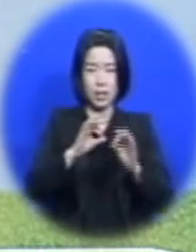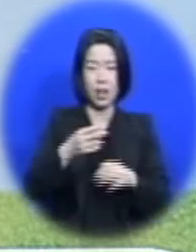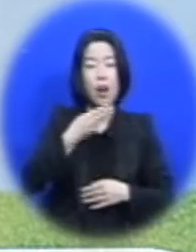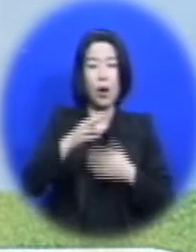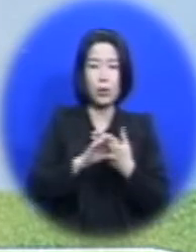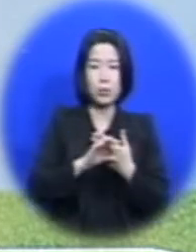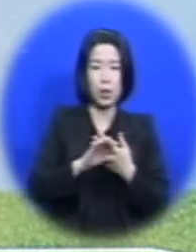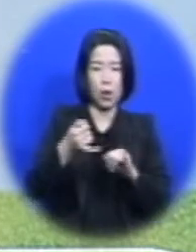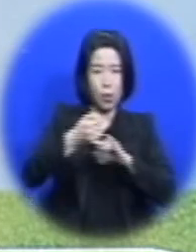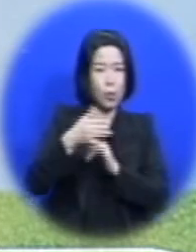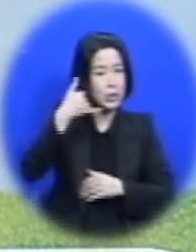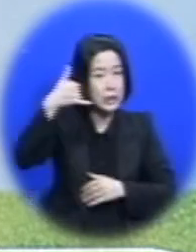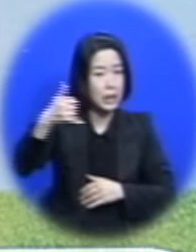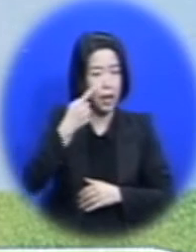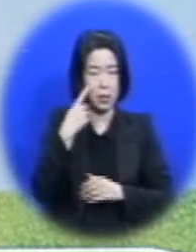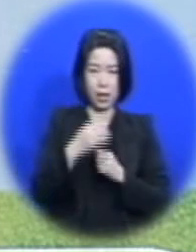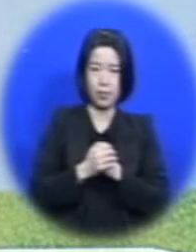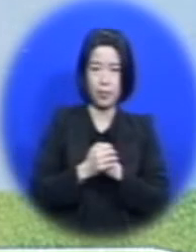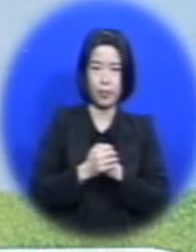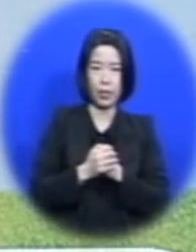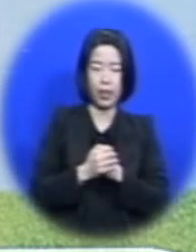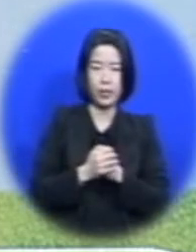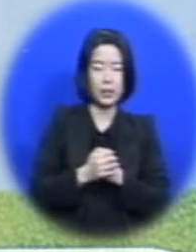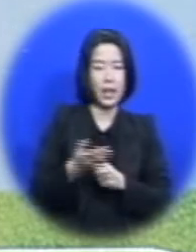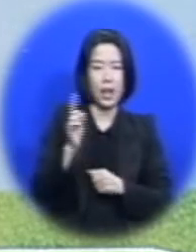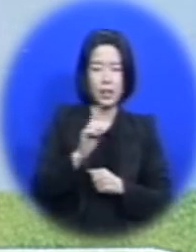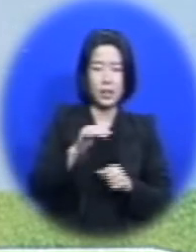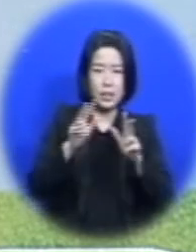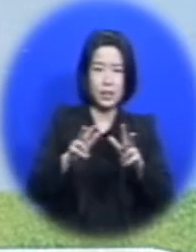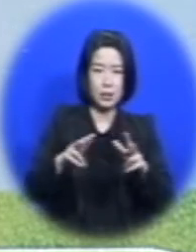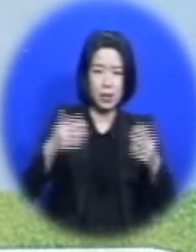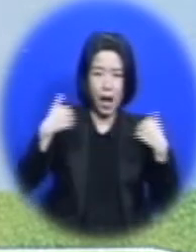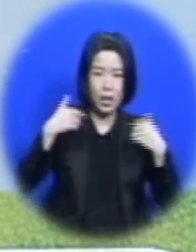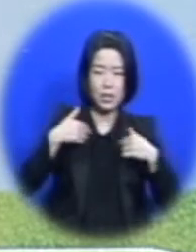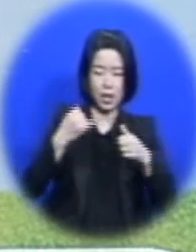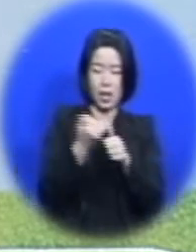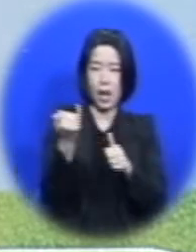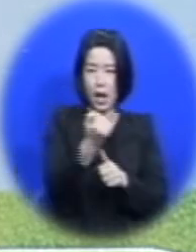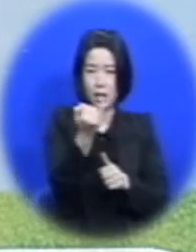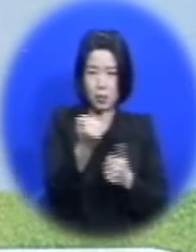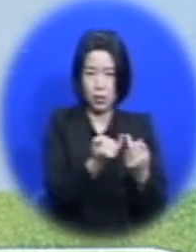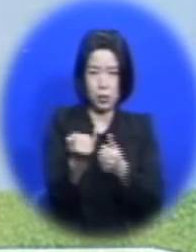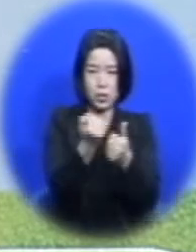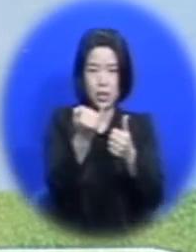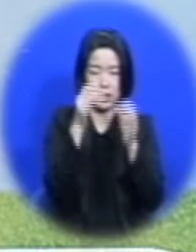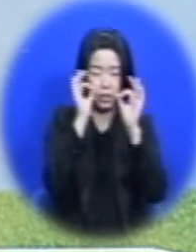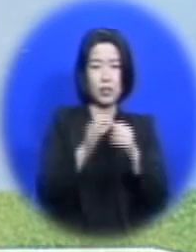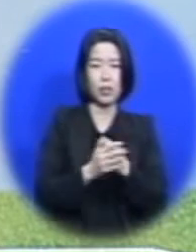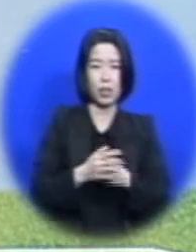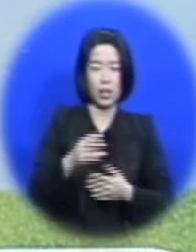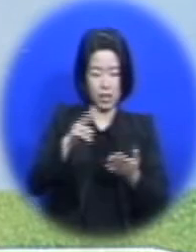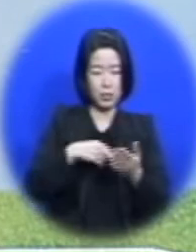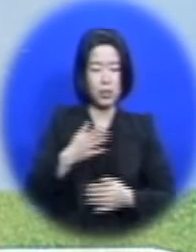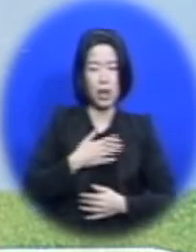전화를 꼭 걸어 본대 할땐 지금은 을 안에만 쫓아 산 되는걸 읽으면서 적어